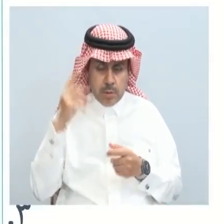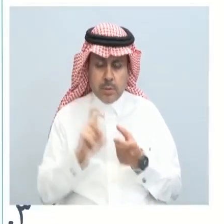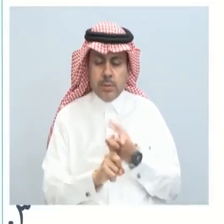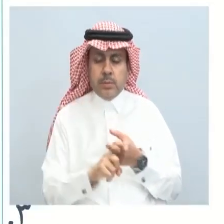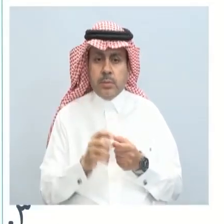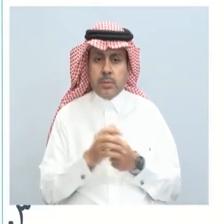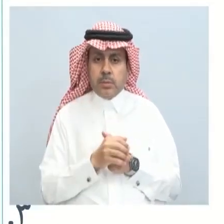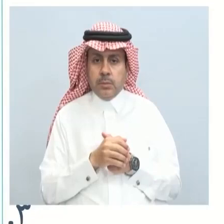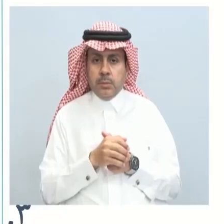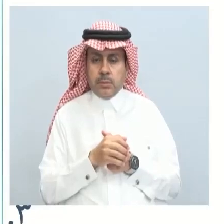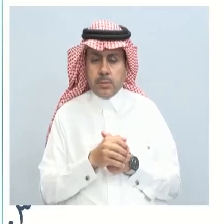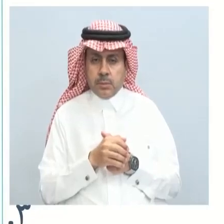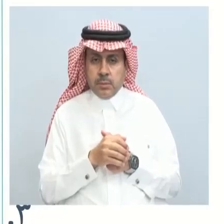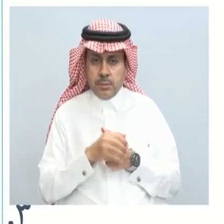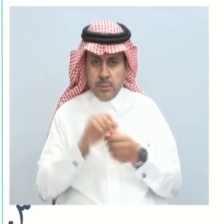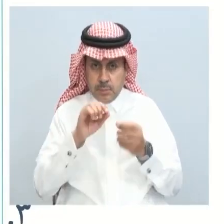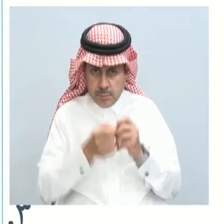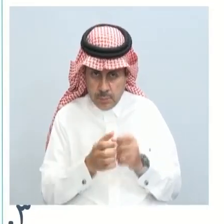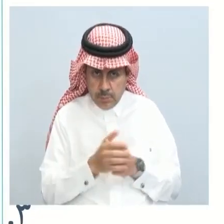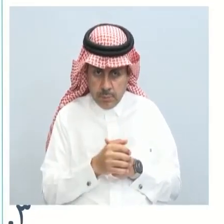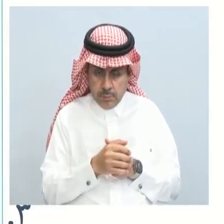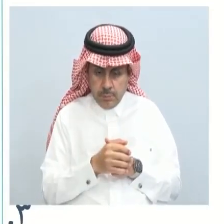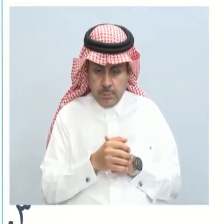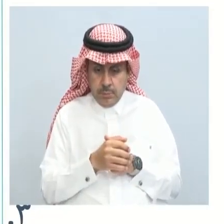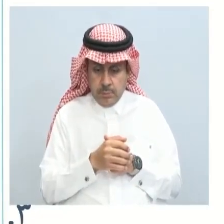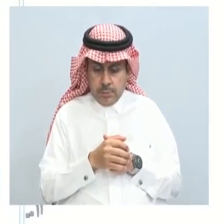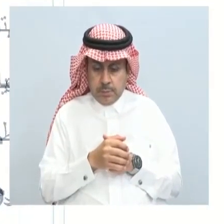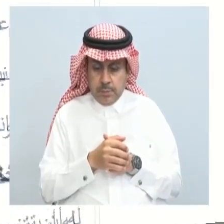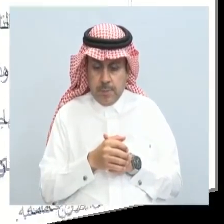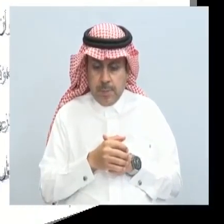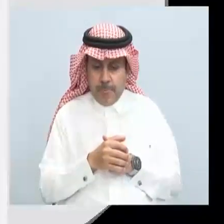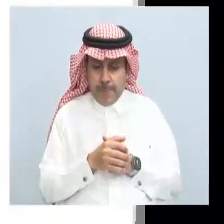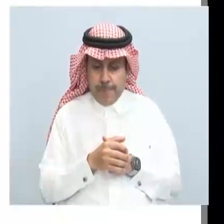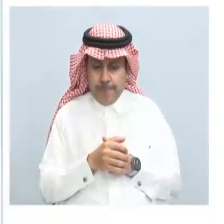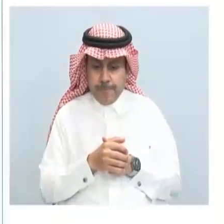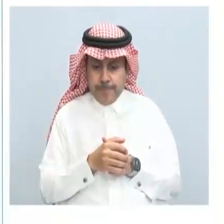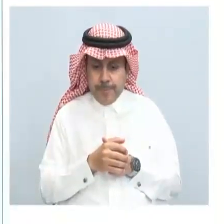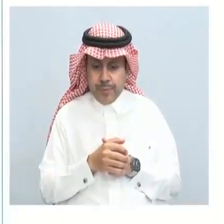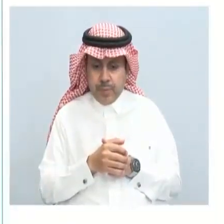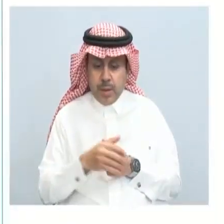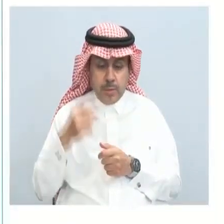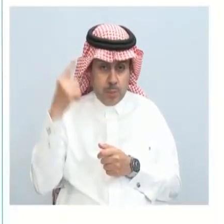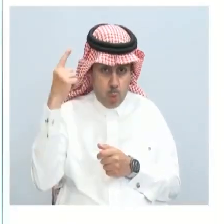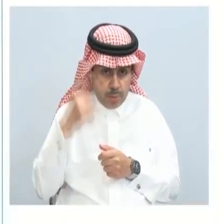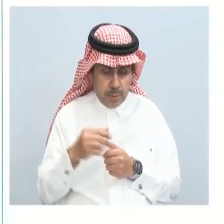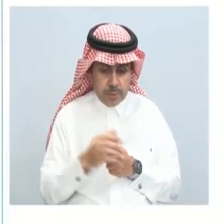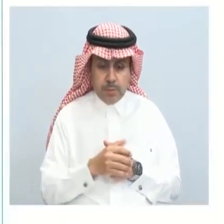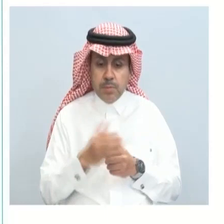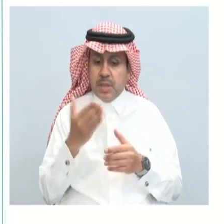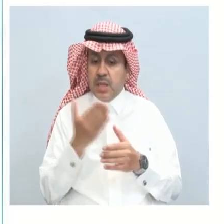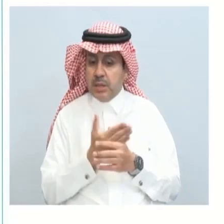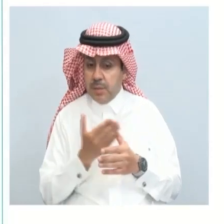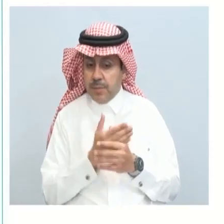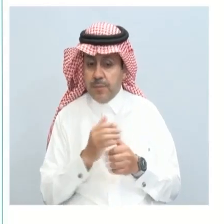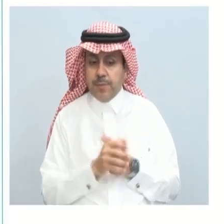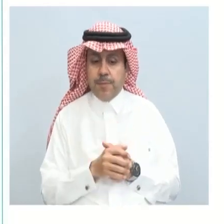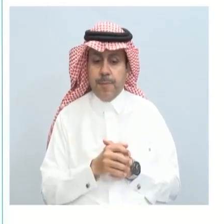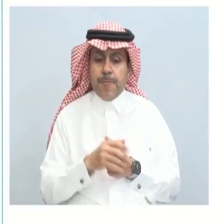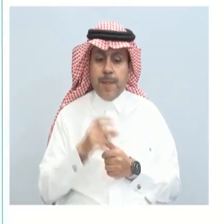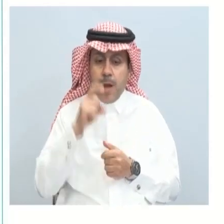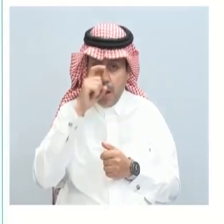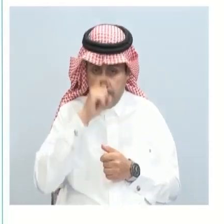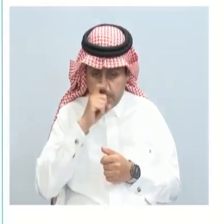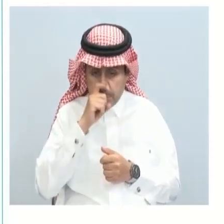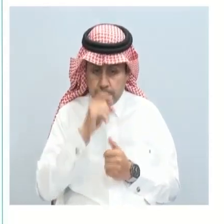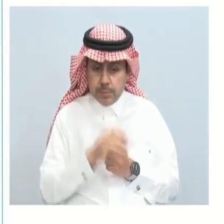له ان يعقد على امراه خامسه ناتي ايها الطلاب والطالبات الى ثانيا